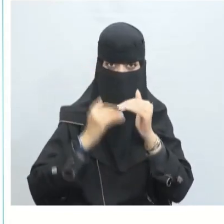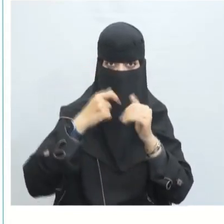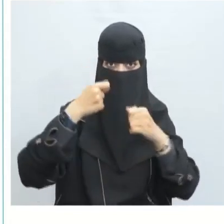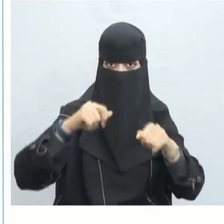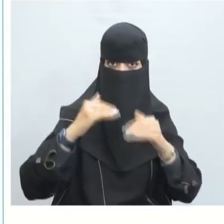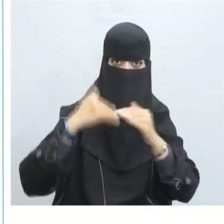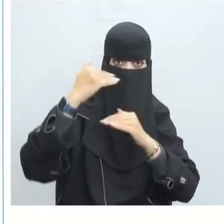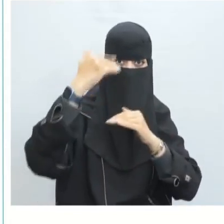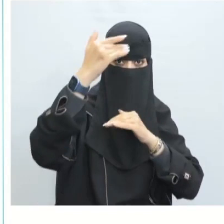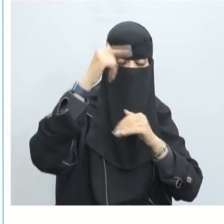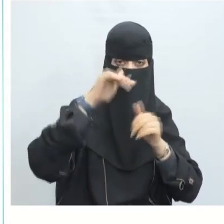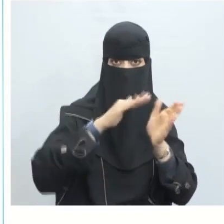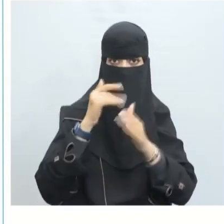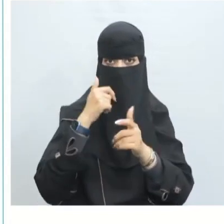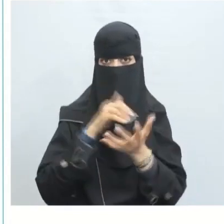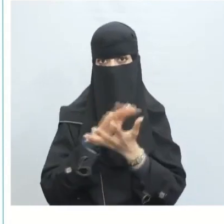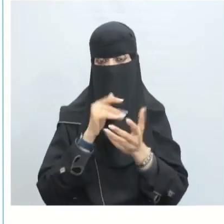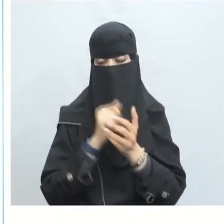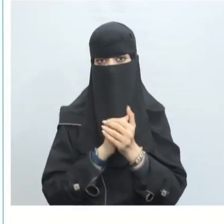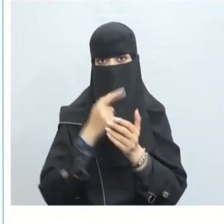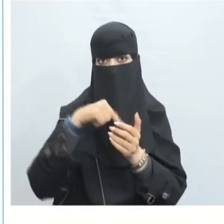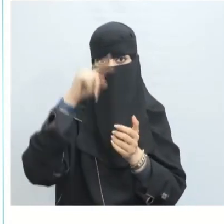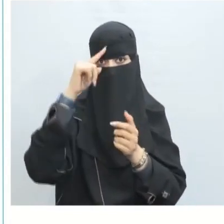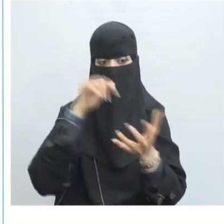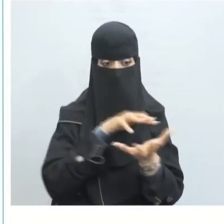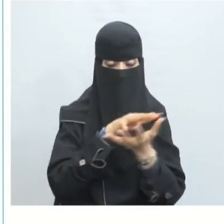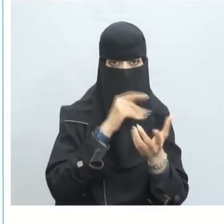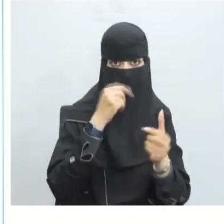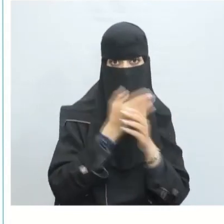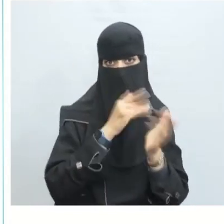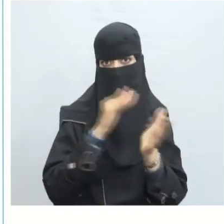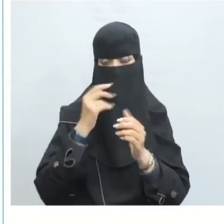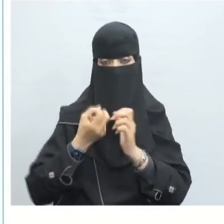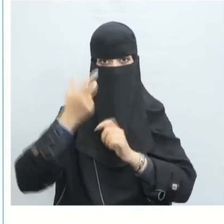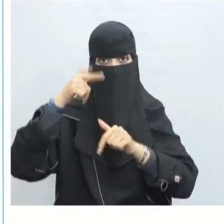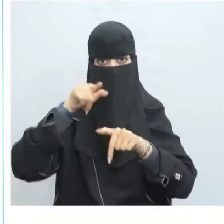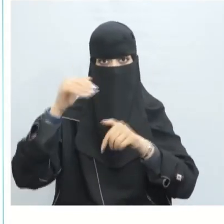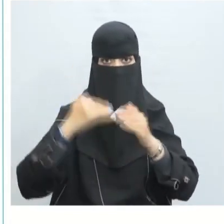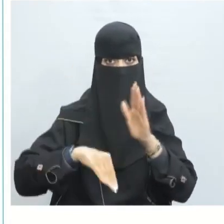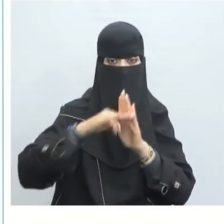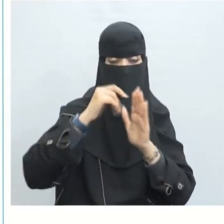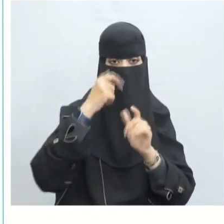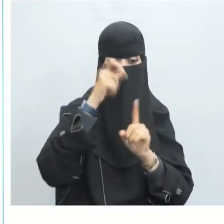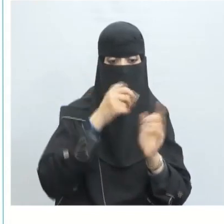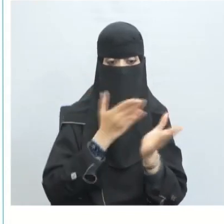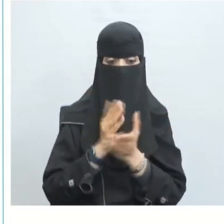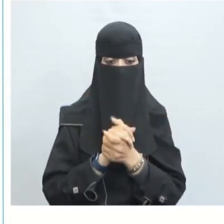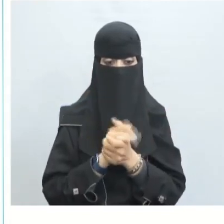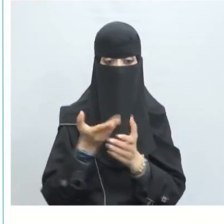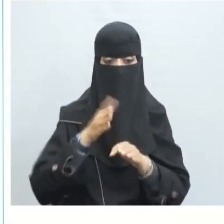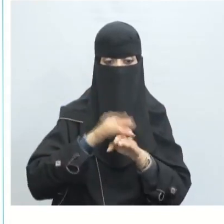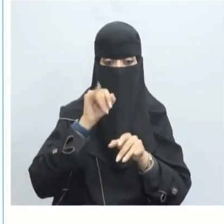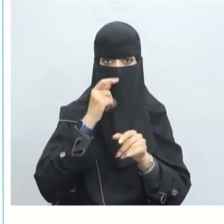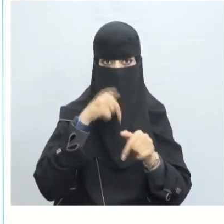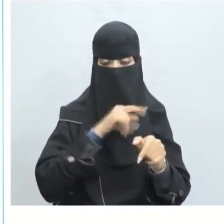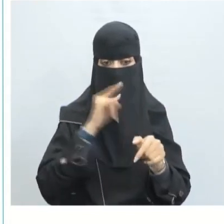التكاليف تقلل من مثلا المشاكل قد تحدث بسبب عدم توقع مستويات الحضور على